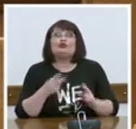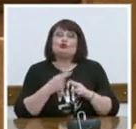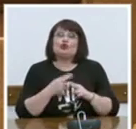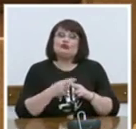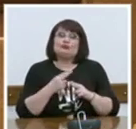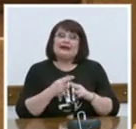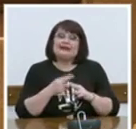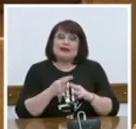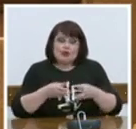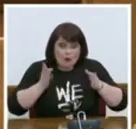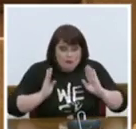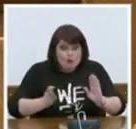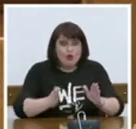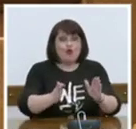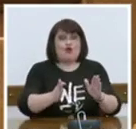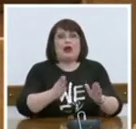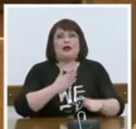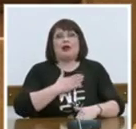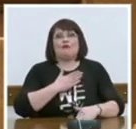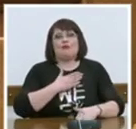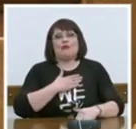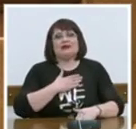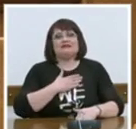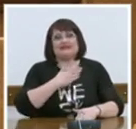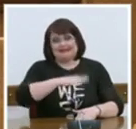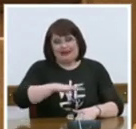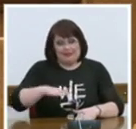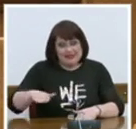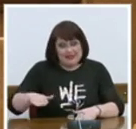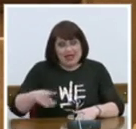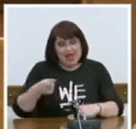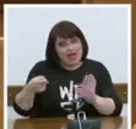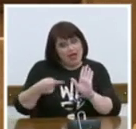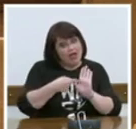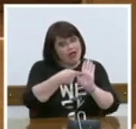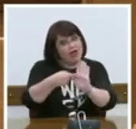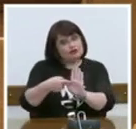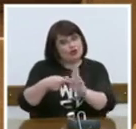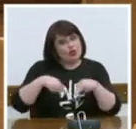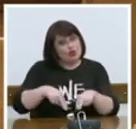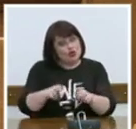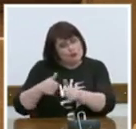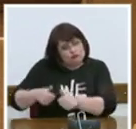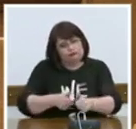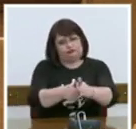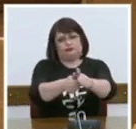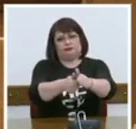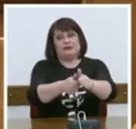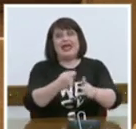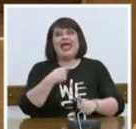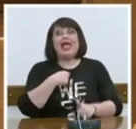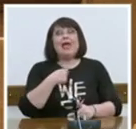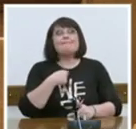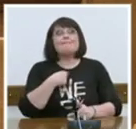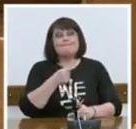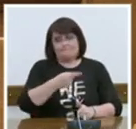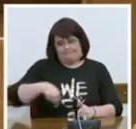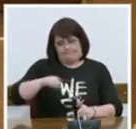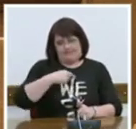βαδίζουν μπροστά από εμάς το δρόμο που εμείς τους δείξαμε να βαδίζουν. Εμείς είμαστε αυτοί οι οποίοι στην